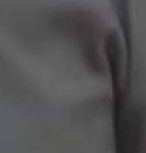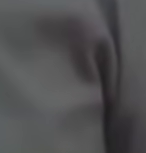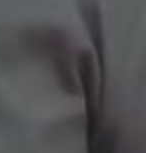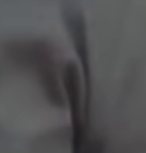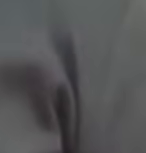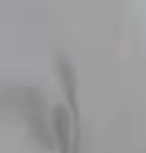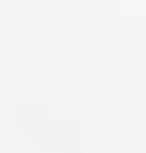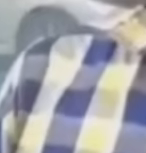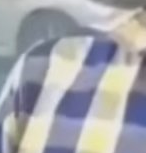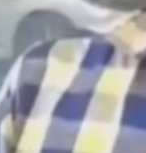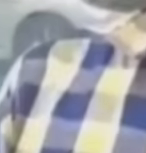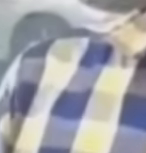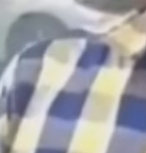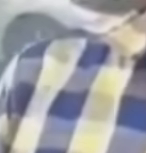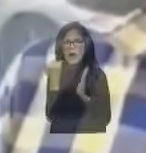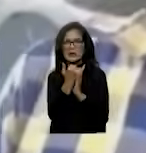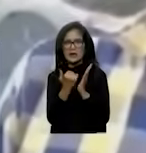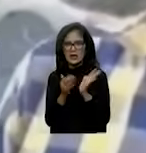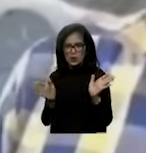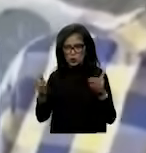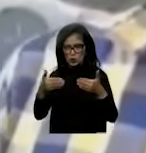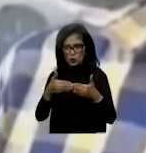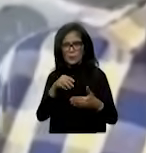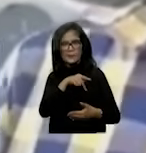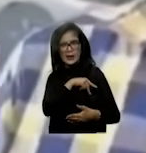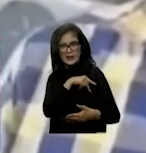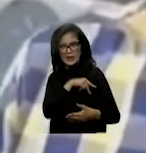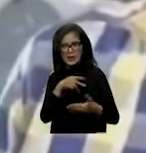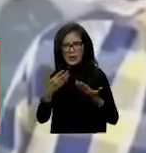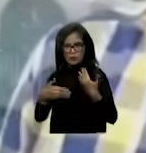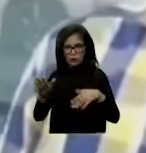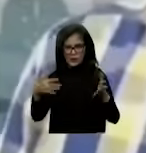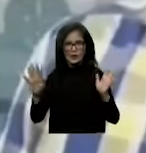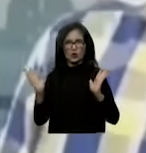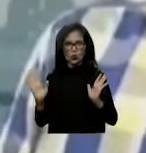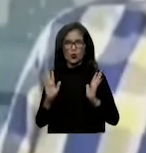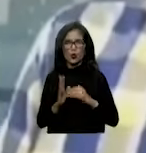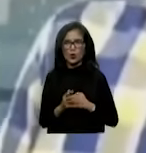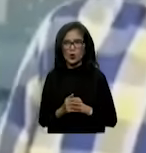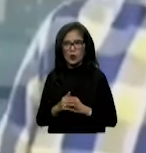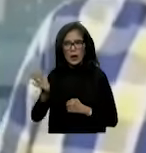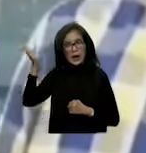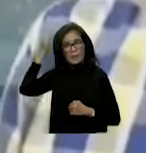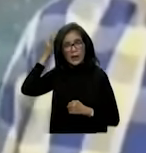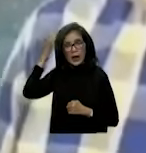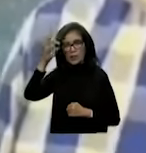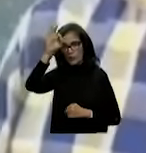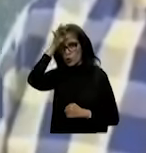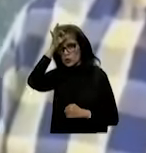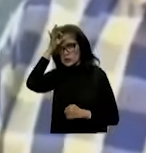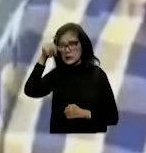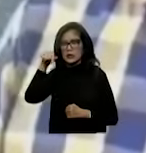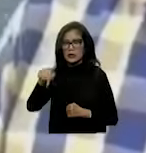panitia. Kemudian Kapolsek beserta rombongan sekitar jam 9:30